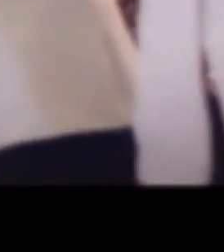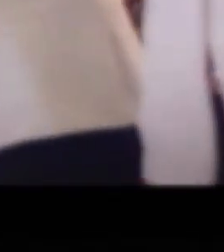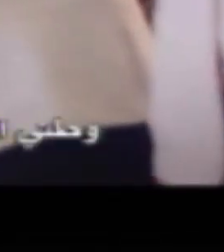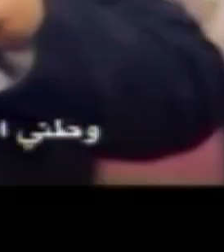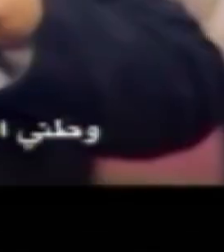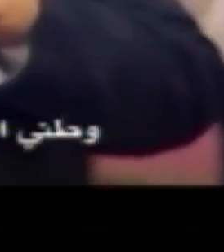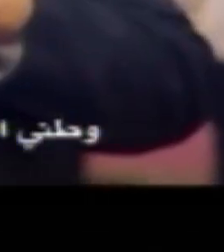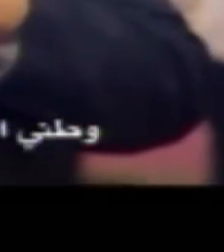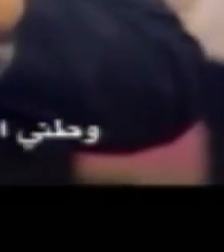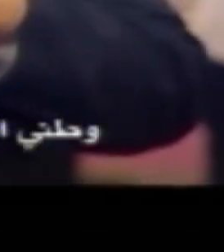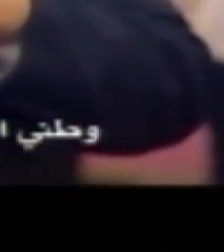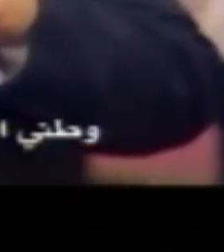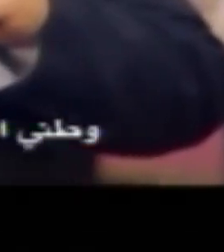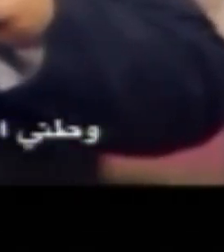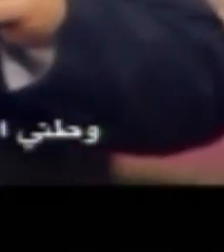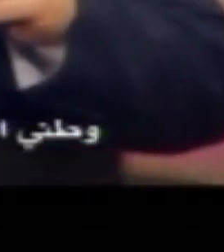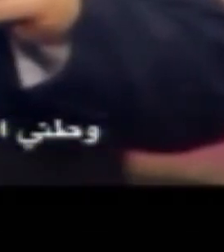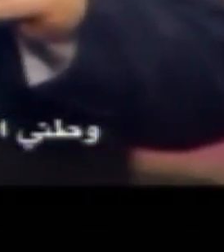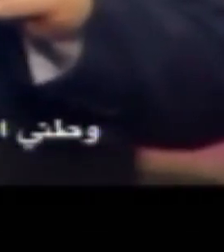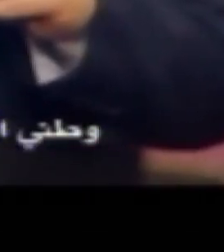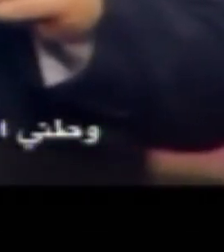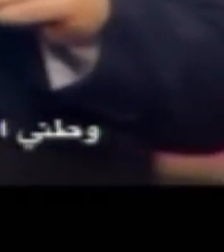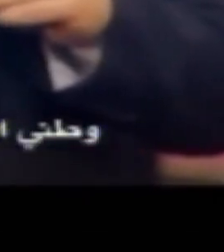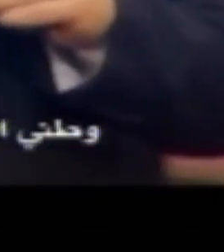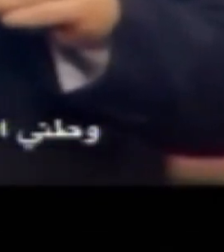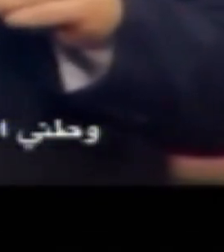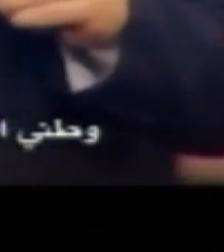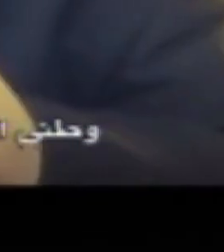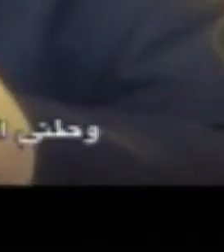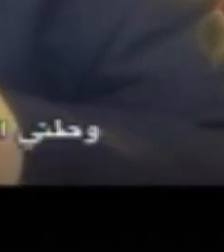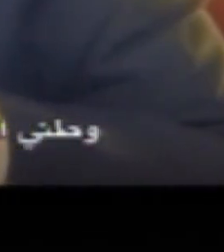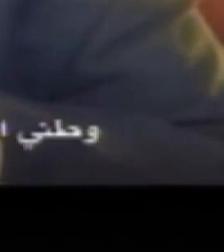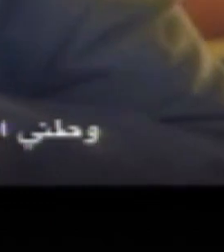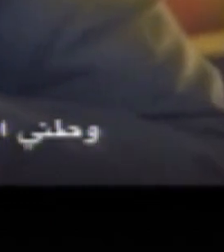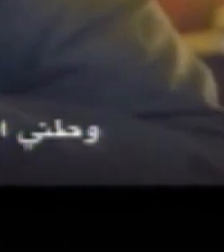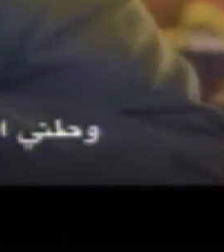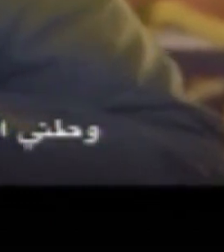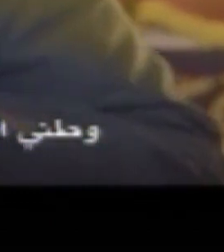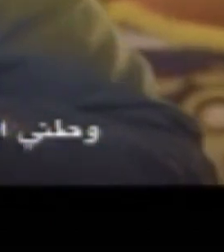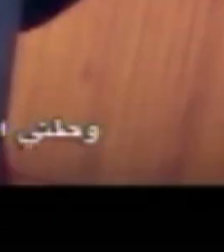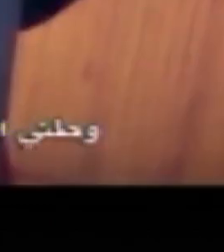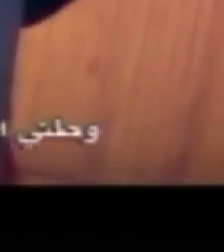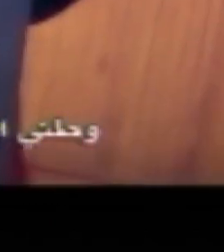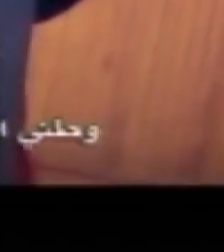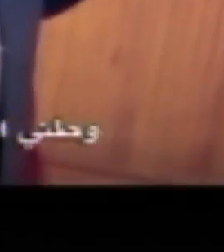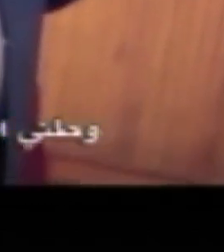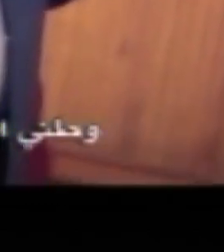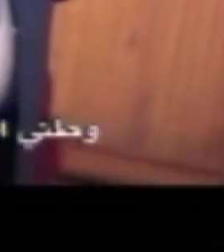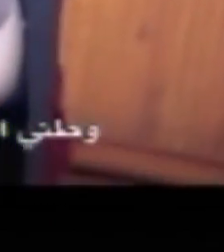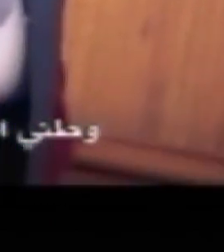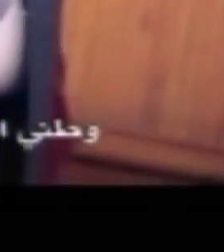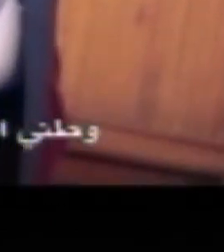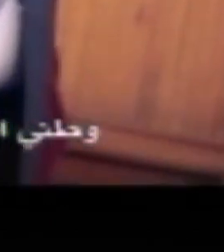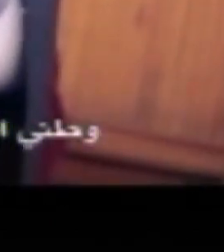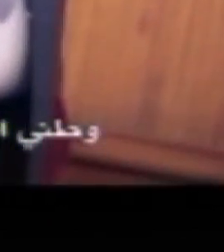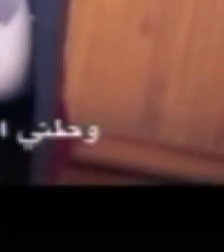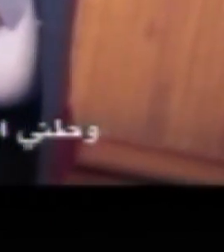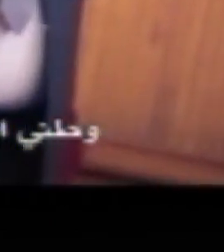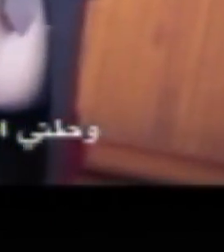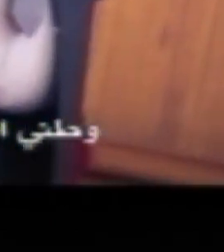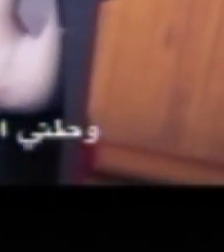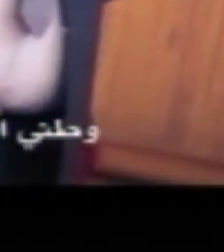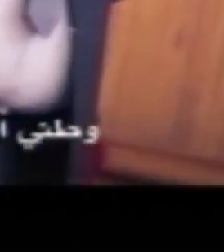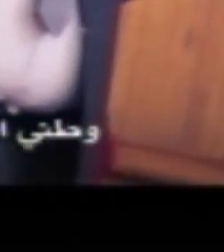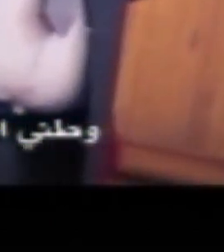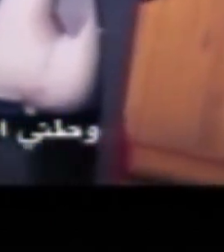يسوع وطني الحقيقي حقيقي فوق في